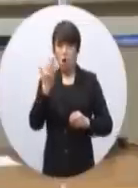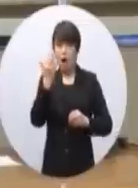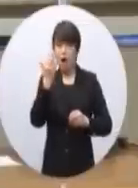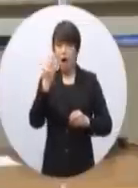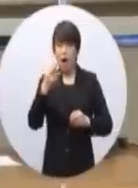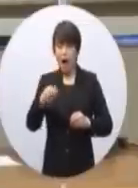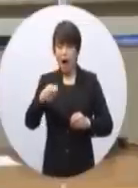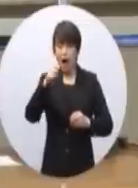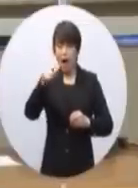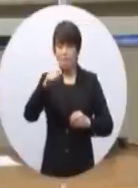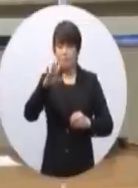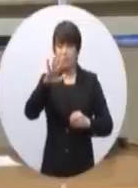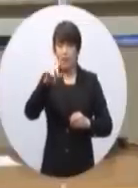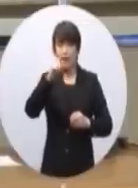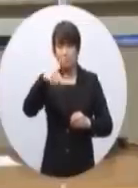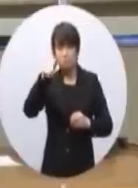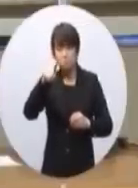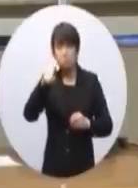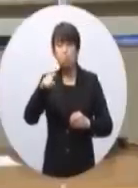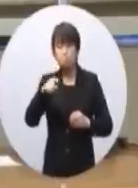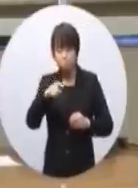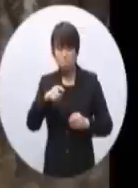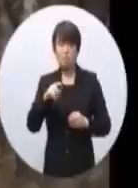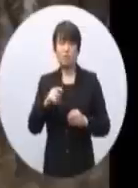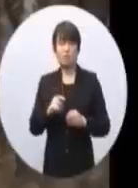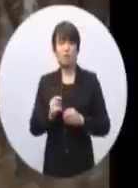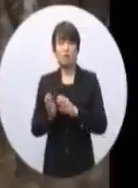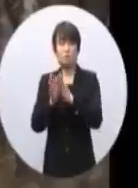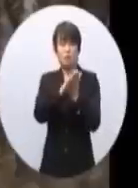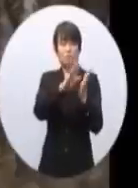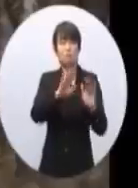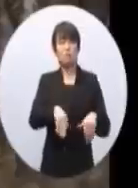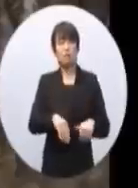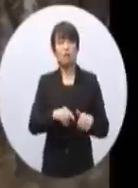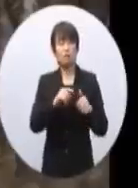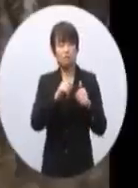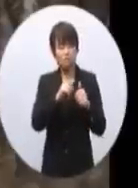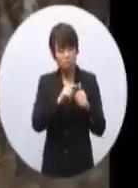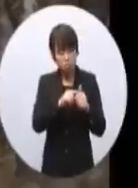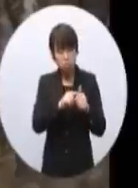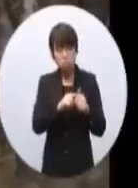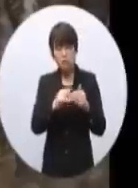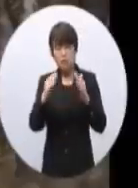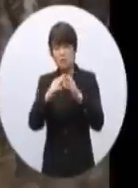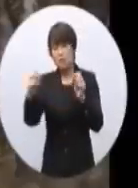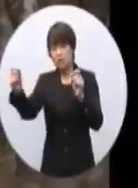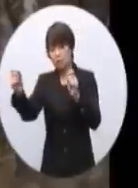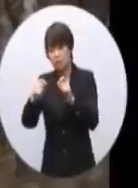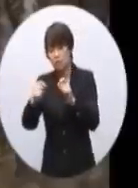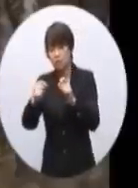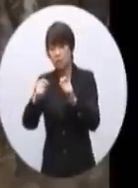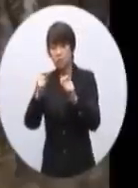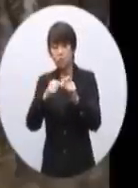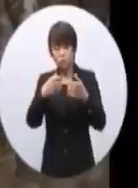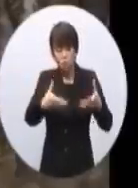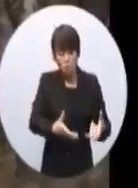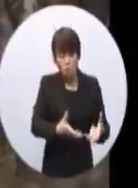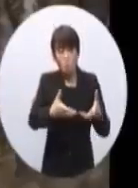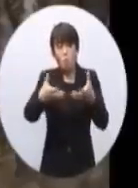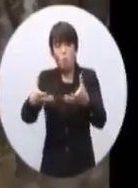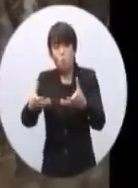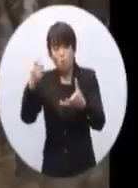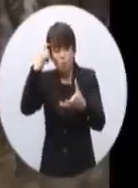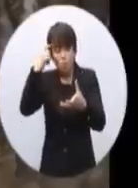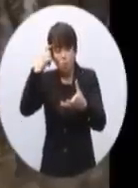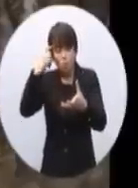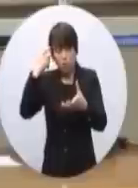て、そして亡くなったんですけど、ご近所の人と一緒にそのおじさんを移そうとしてこう